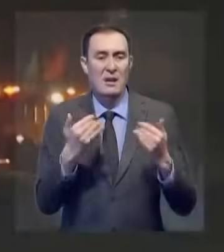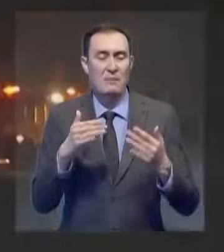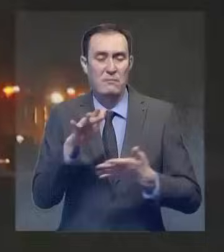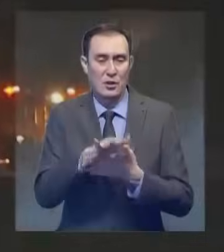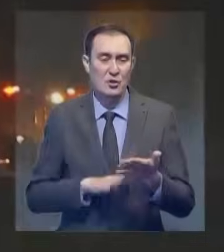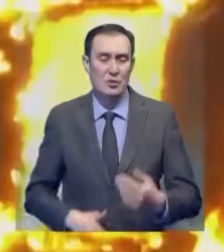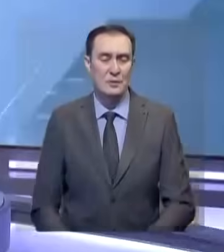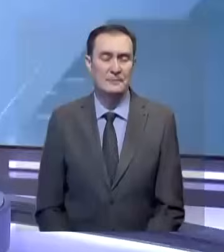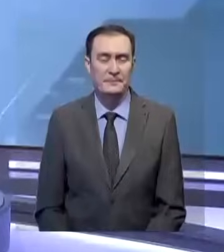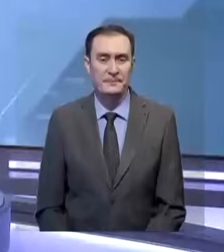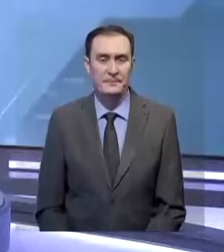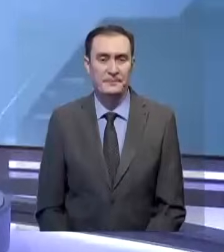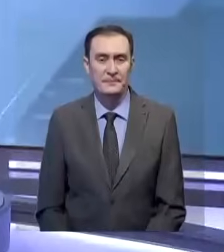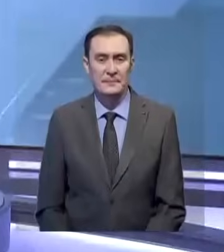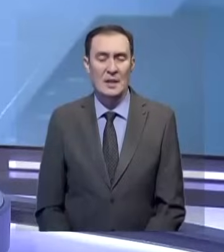продолжаются.